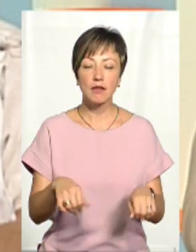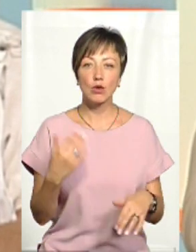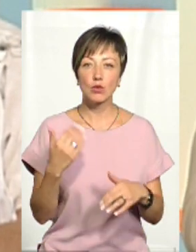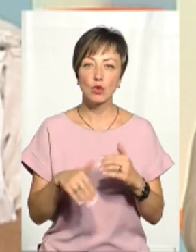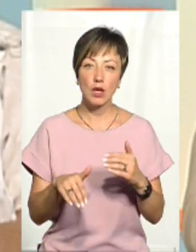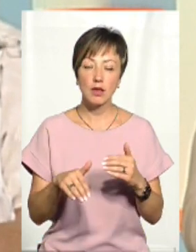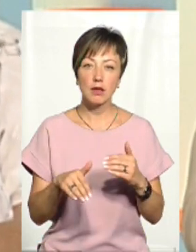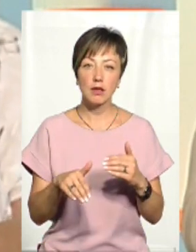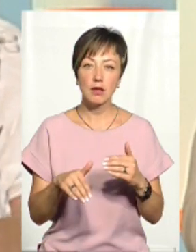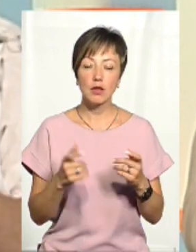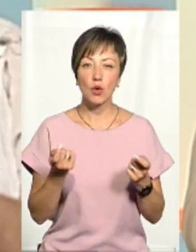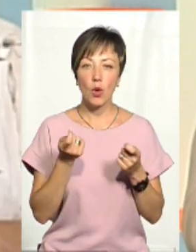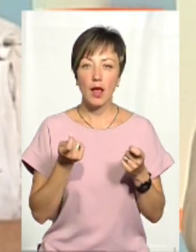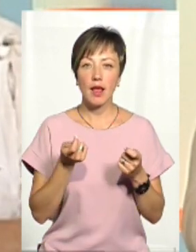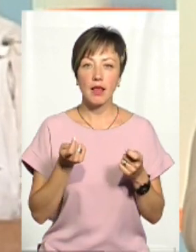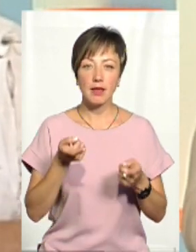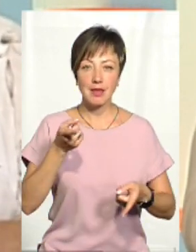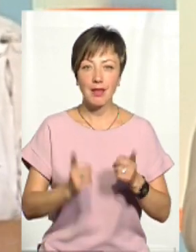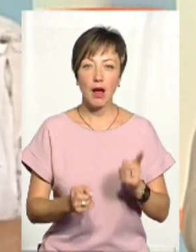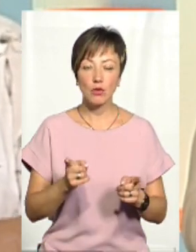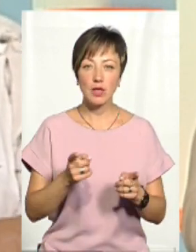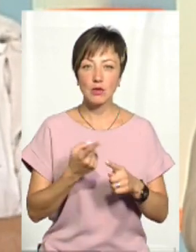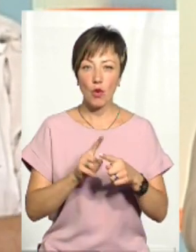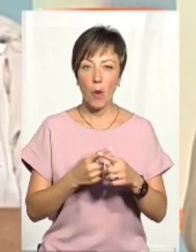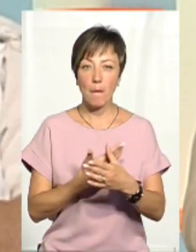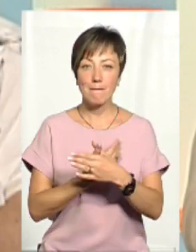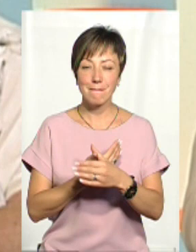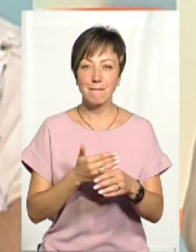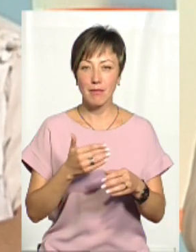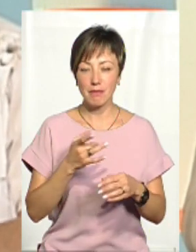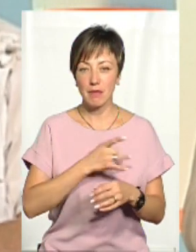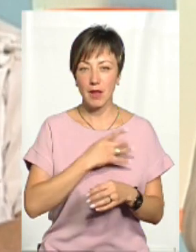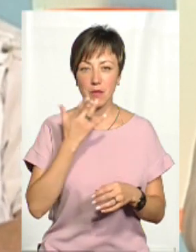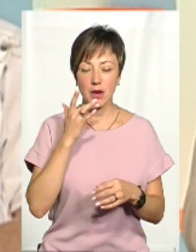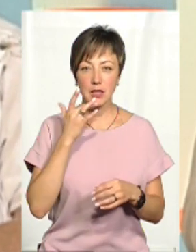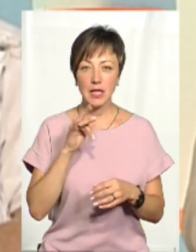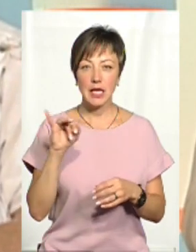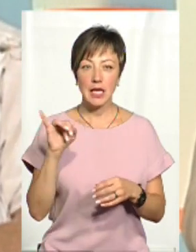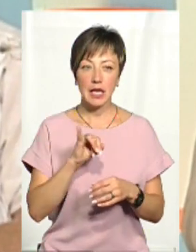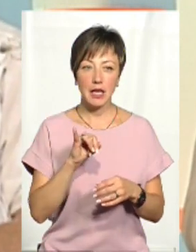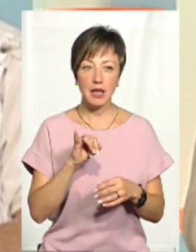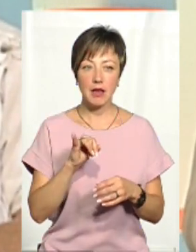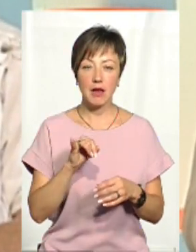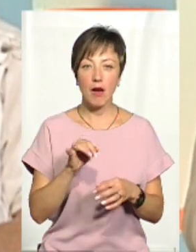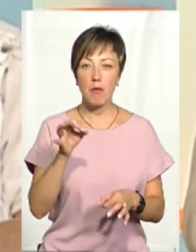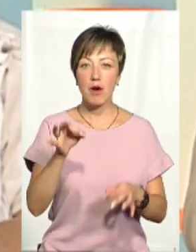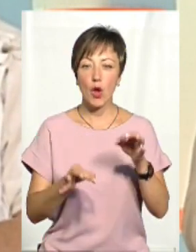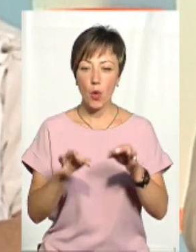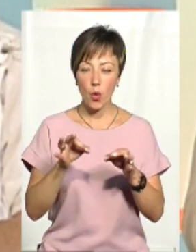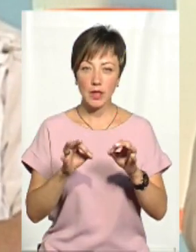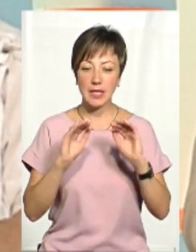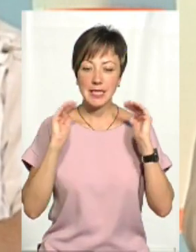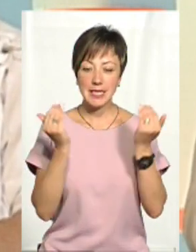вже якоїсь трохи натуралізації цього метелика і влиті його в природні ці